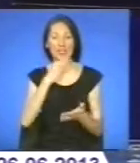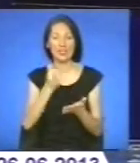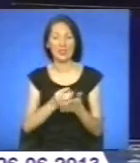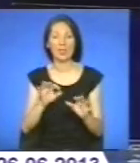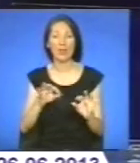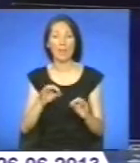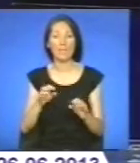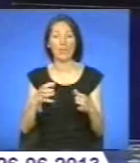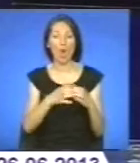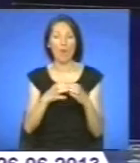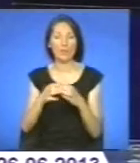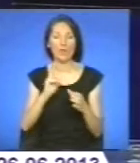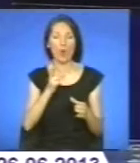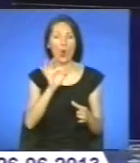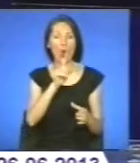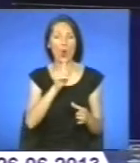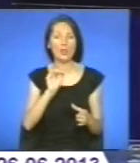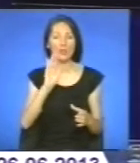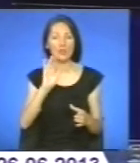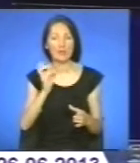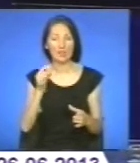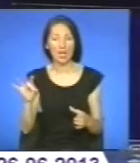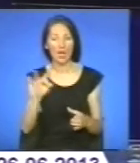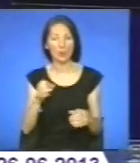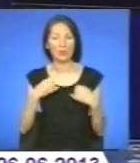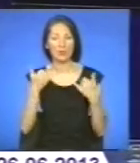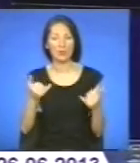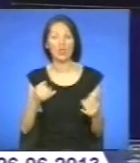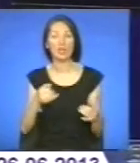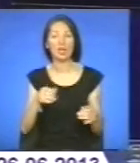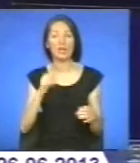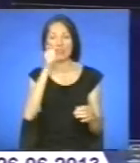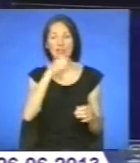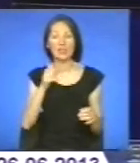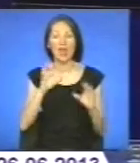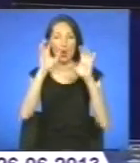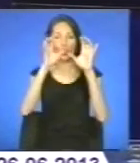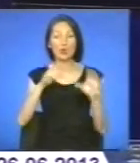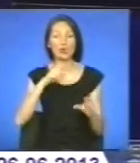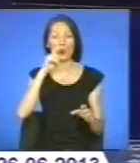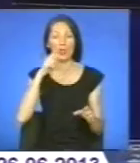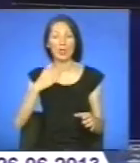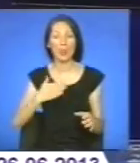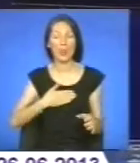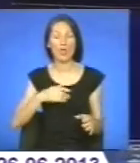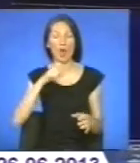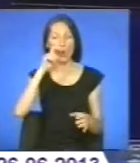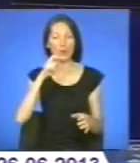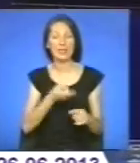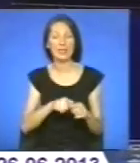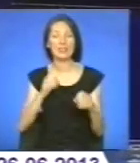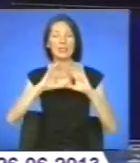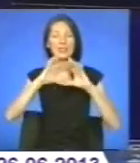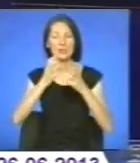Козівського району, присвячений 17-й річниці Конституції України «Моя Україна – це світ вишиття». Початок